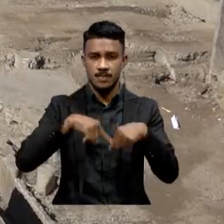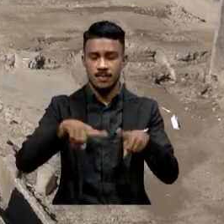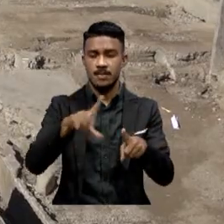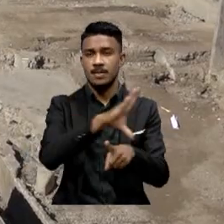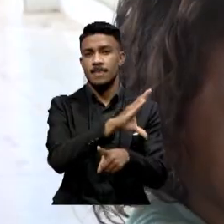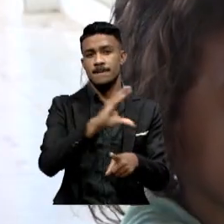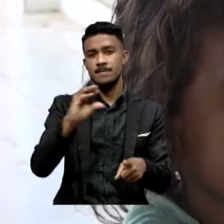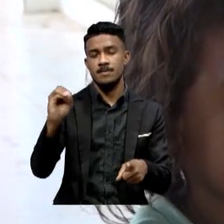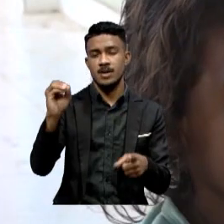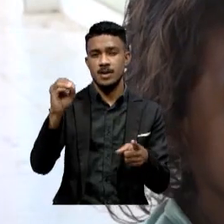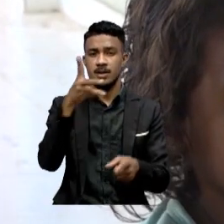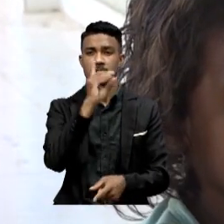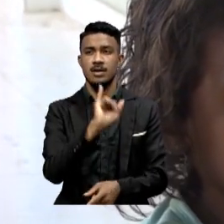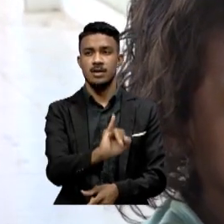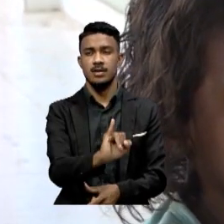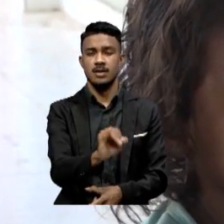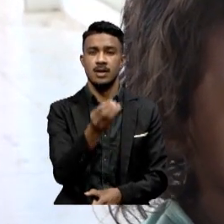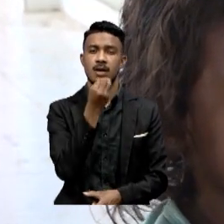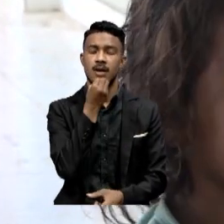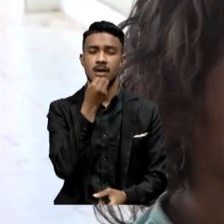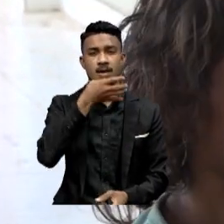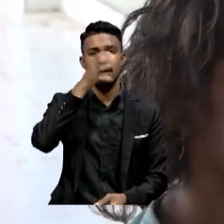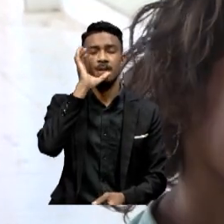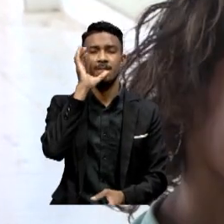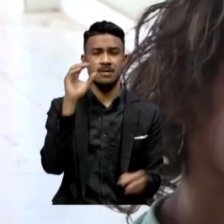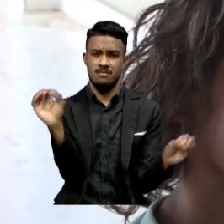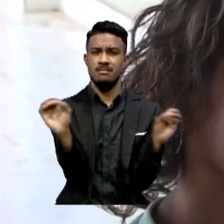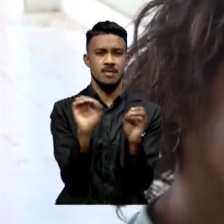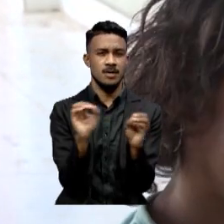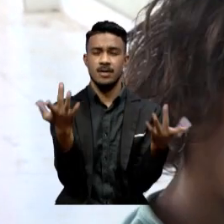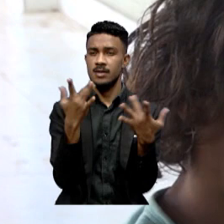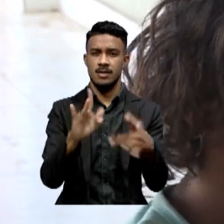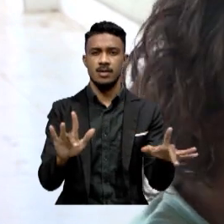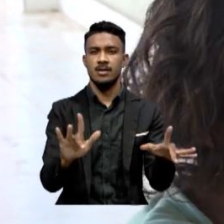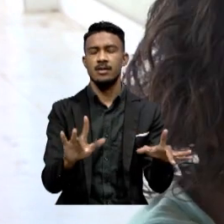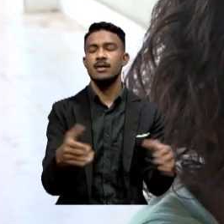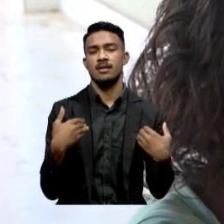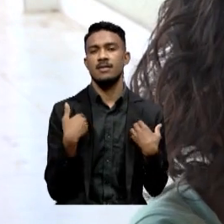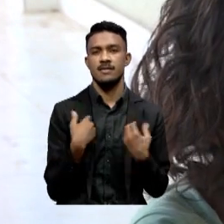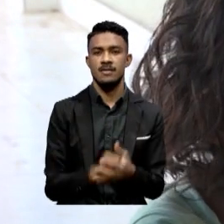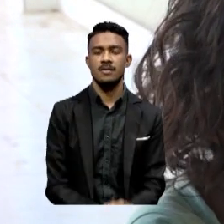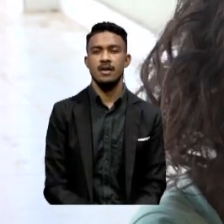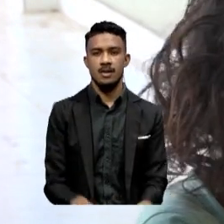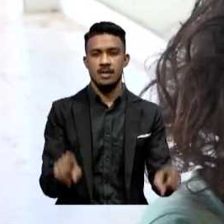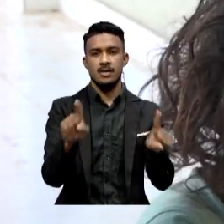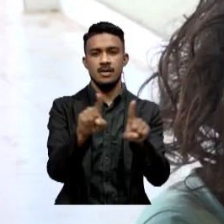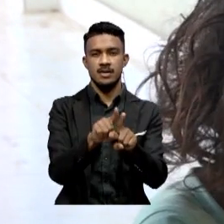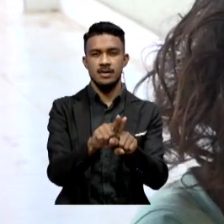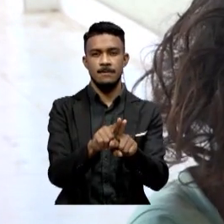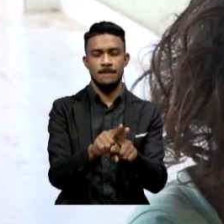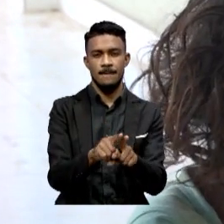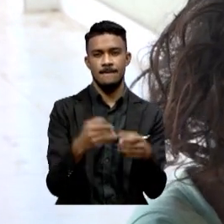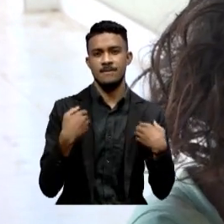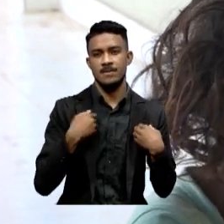na. Han he mun han salai he lai hati anui. Lai hane lai hati duni. Ane han sebe iha